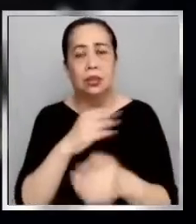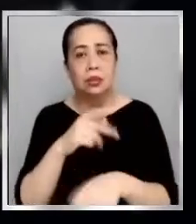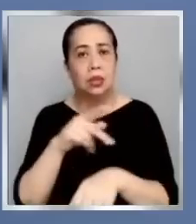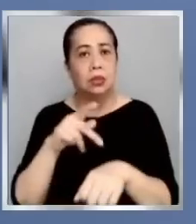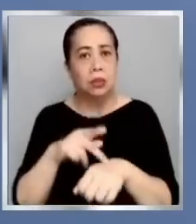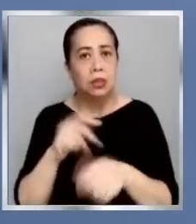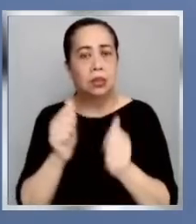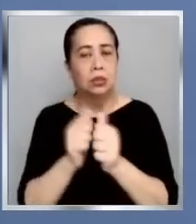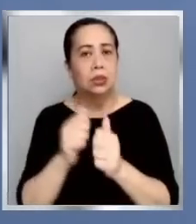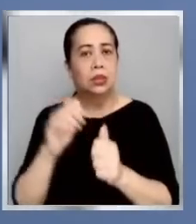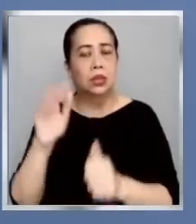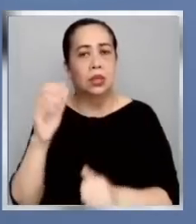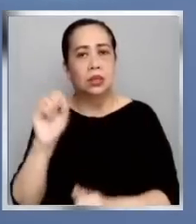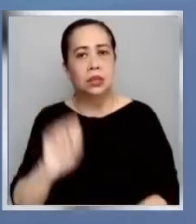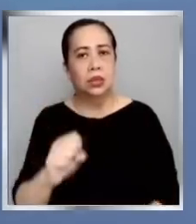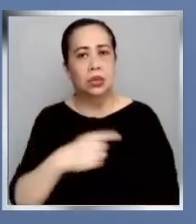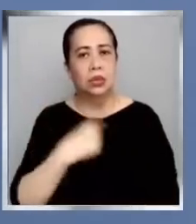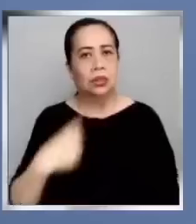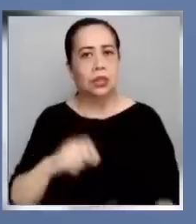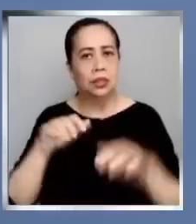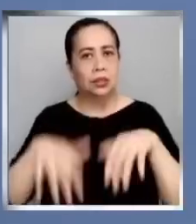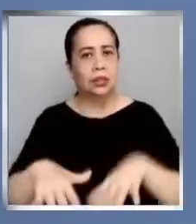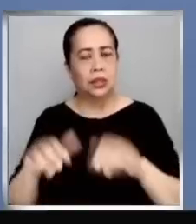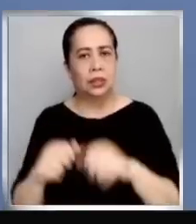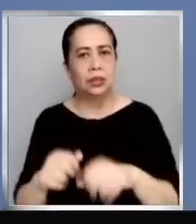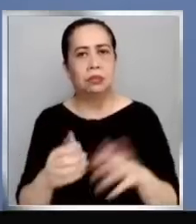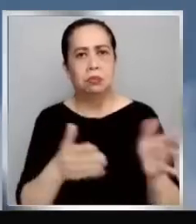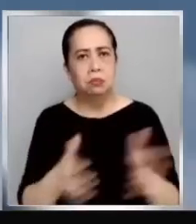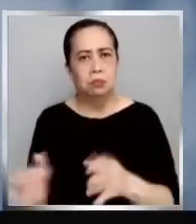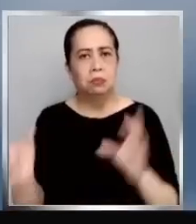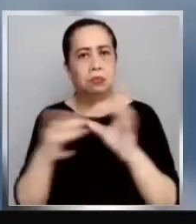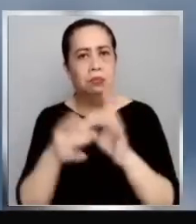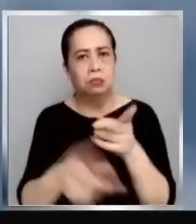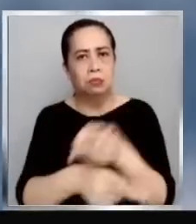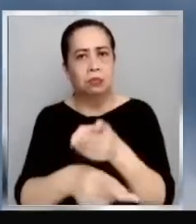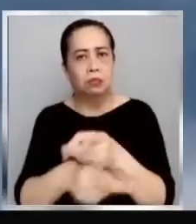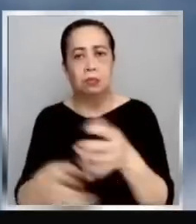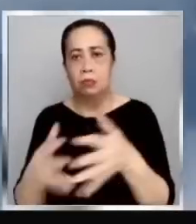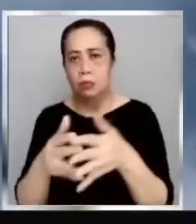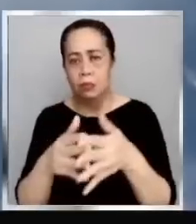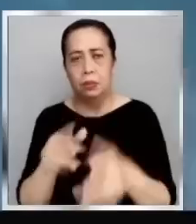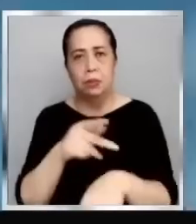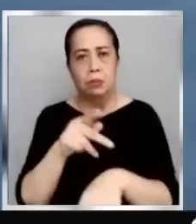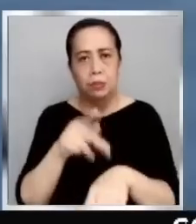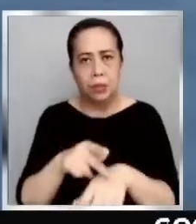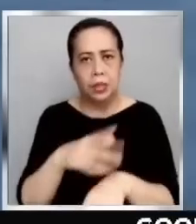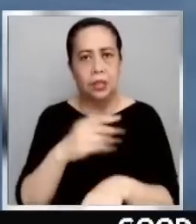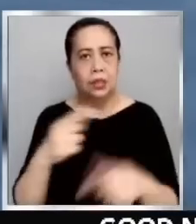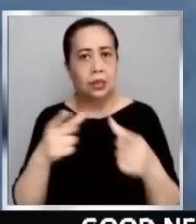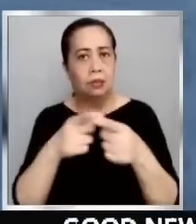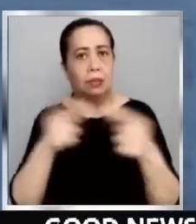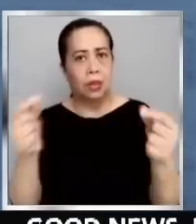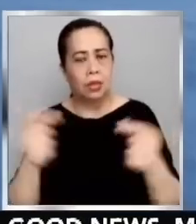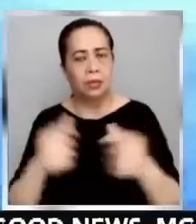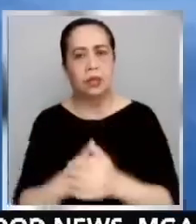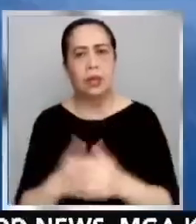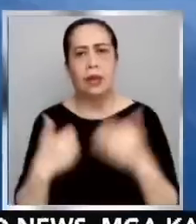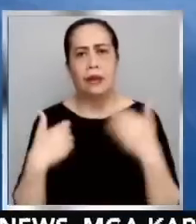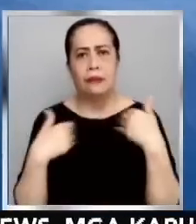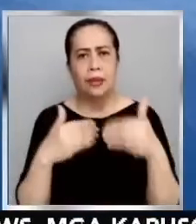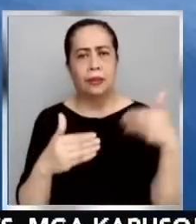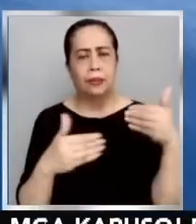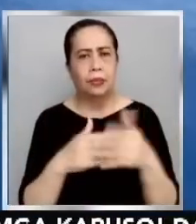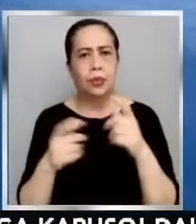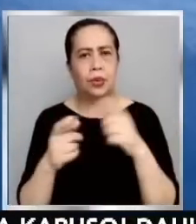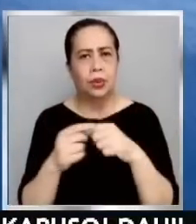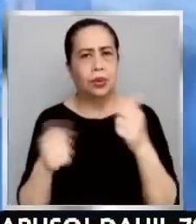Sea. Bukod sa planong joint patrol operations ng Amerika, Pilipinas at Japan, may nauna ng passing